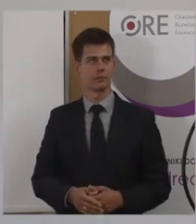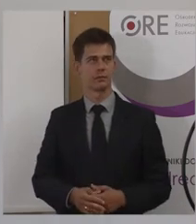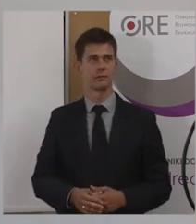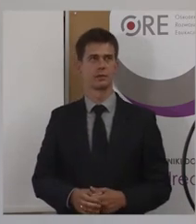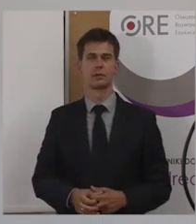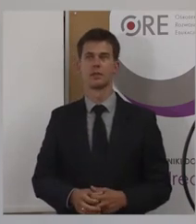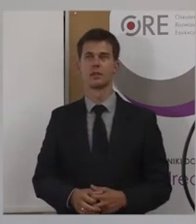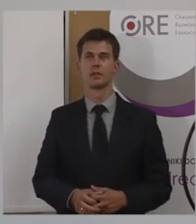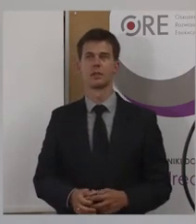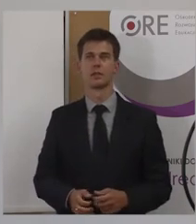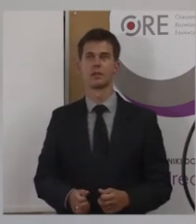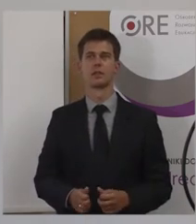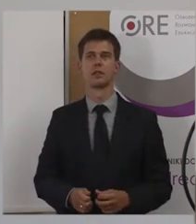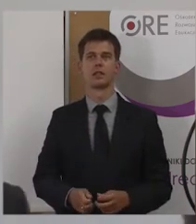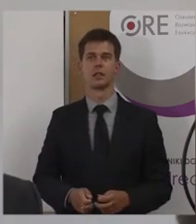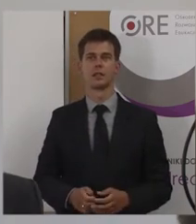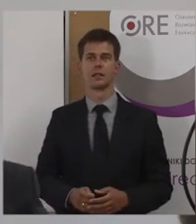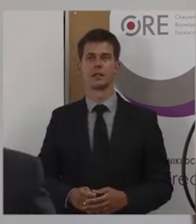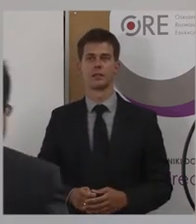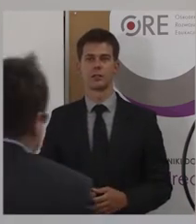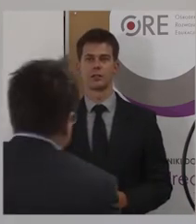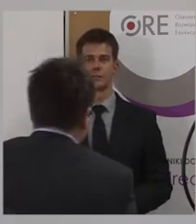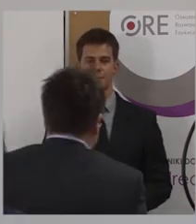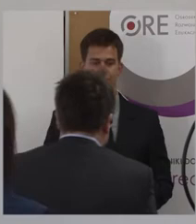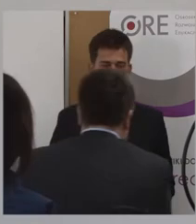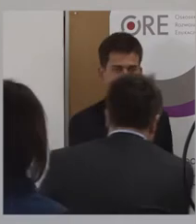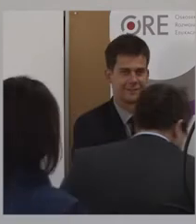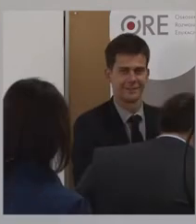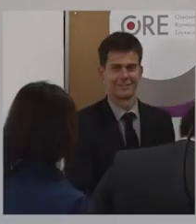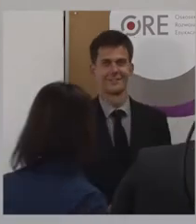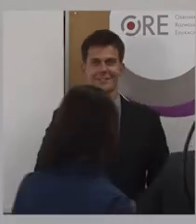Specjalnym w sensie tym takim, jak to Państwo nazwali, dotykowym formacie.